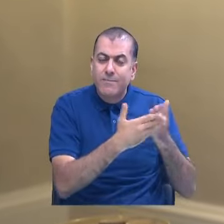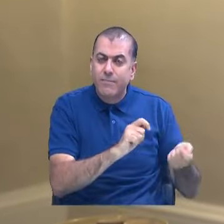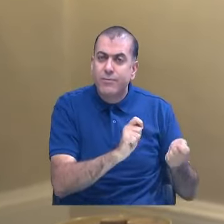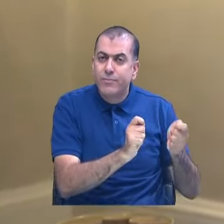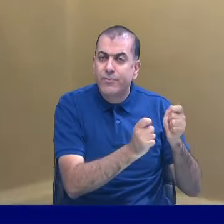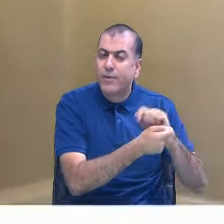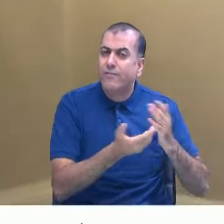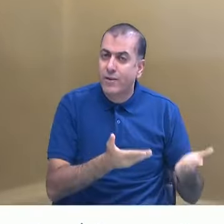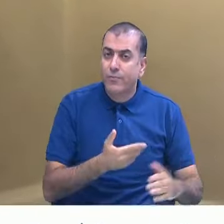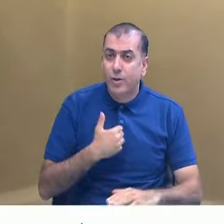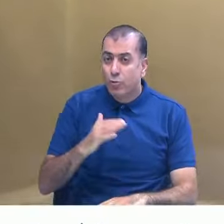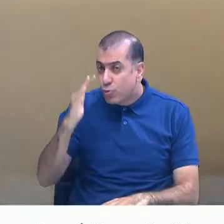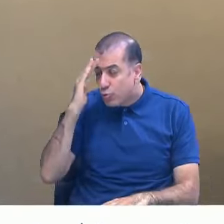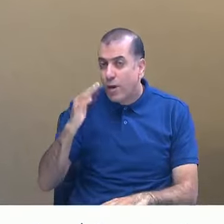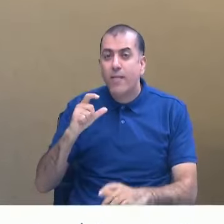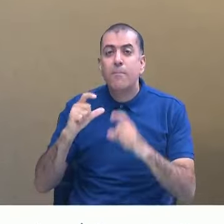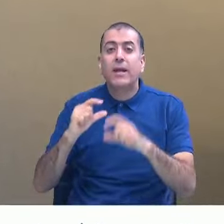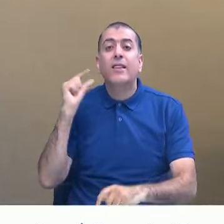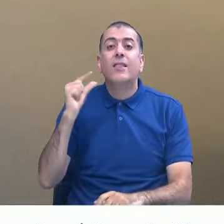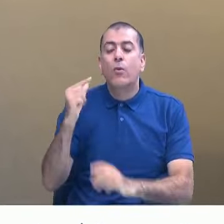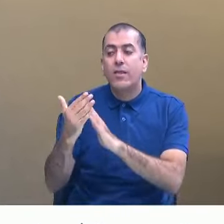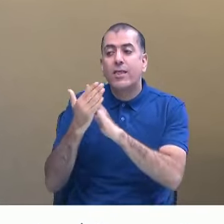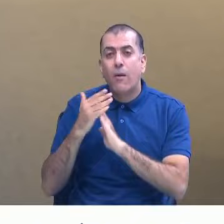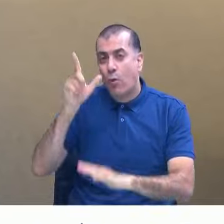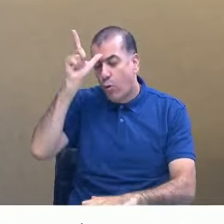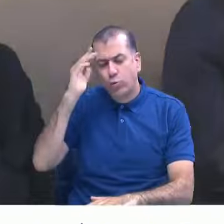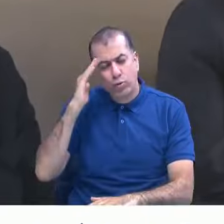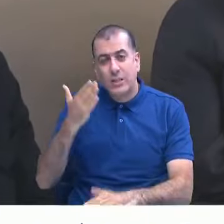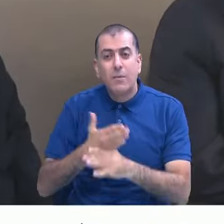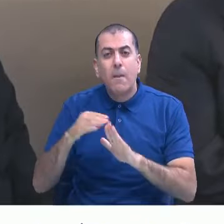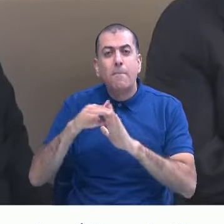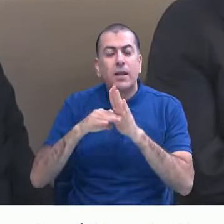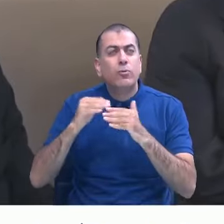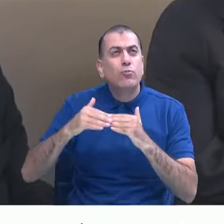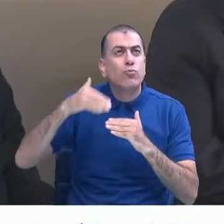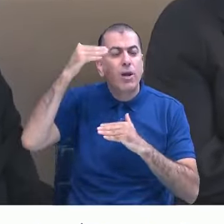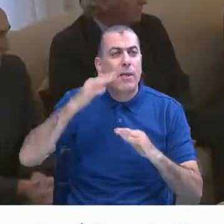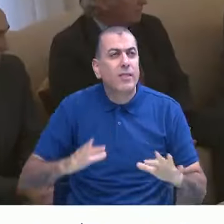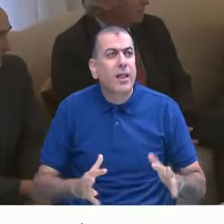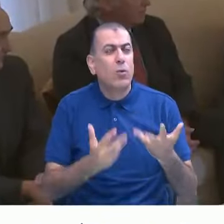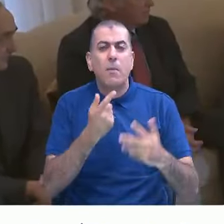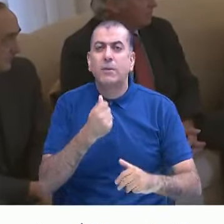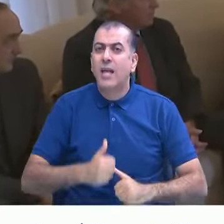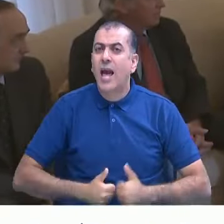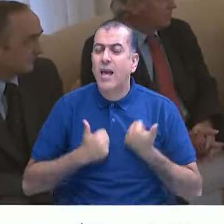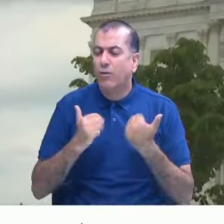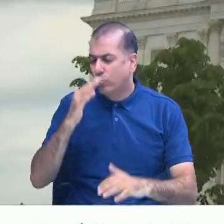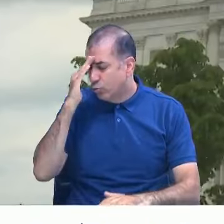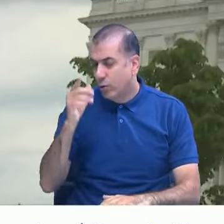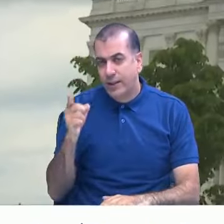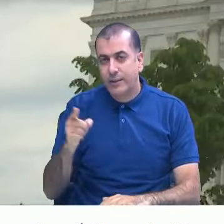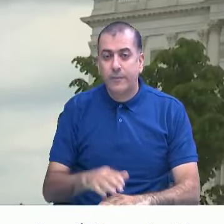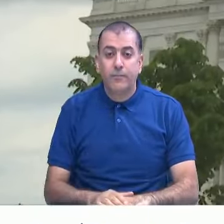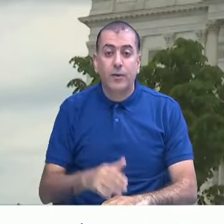تقديره لدعم البنك الدولي للمملكه في تنفيذ برامج رؤيه التحديث الاقتصادي على ارض الواقع واشار